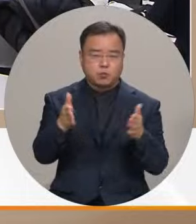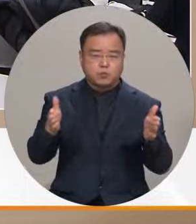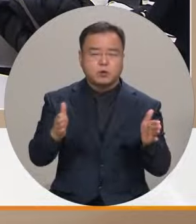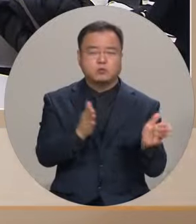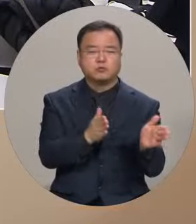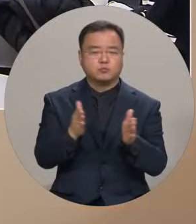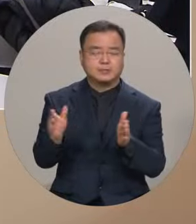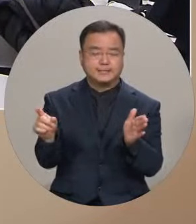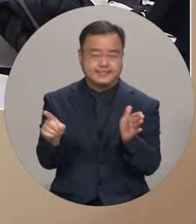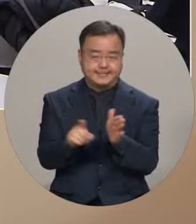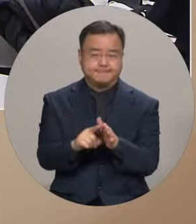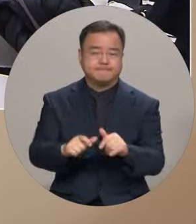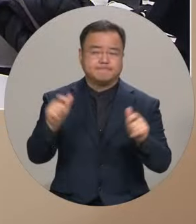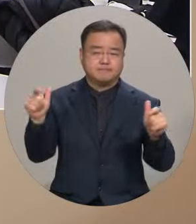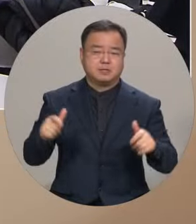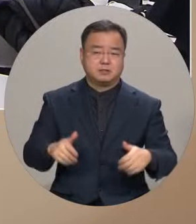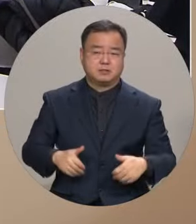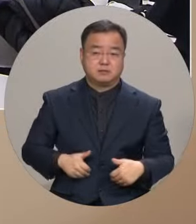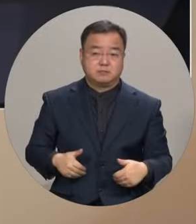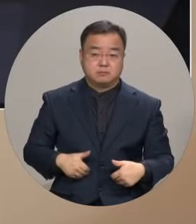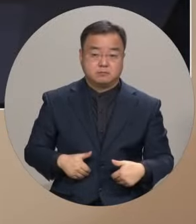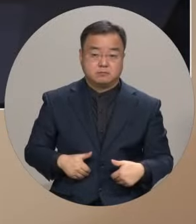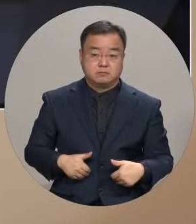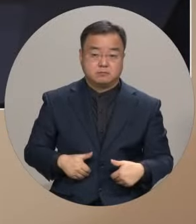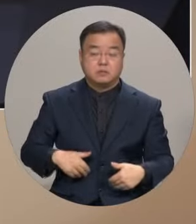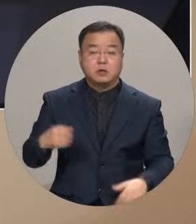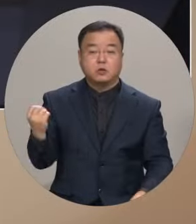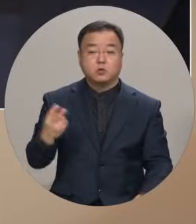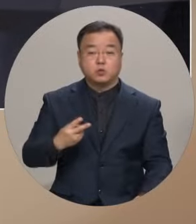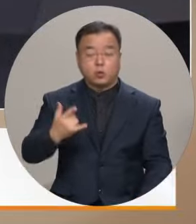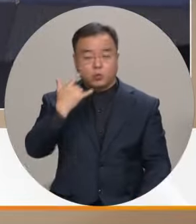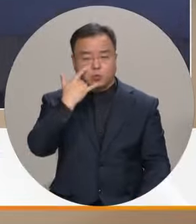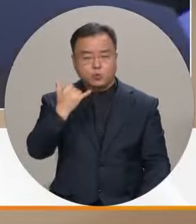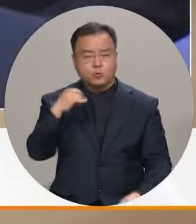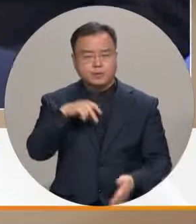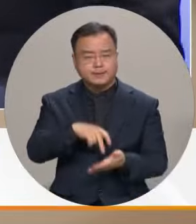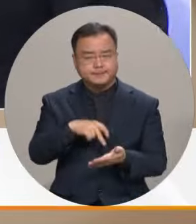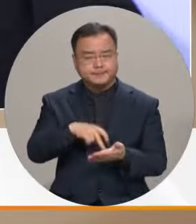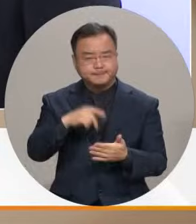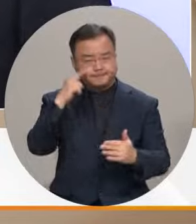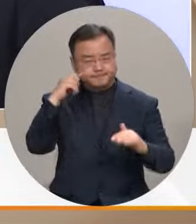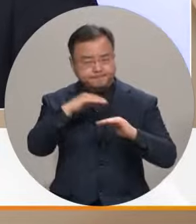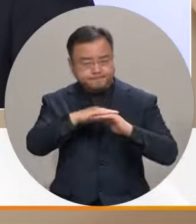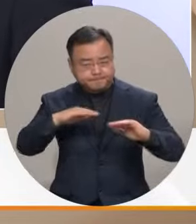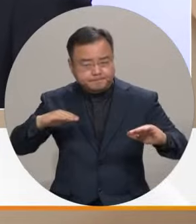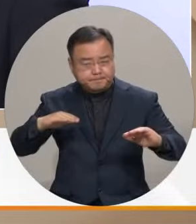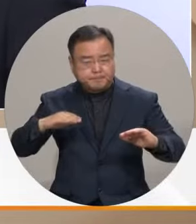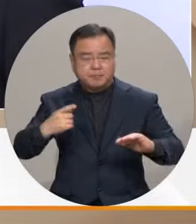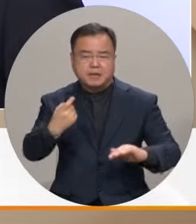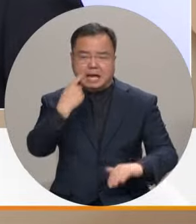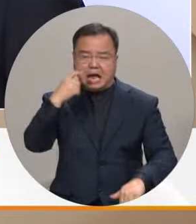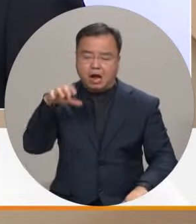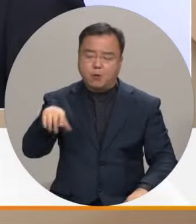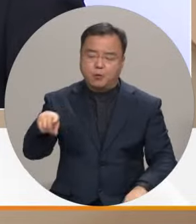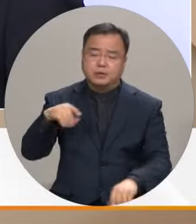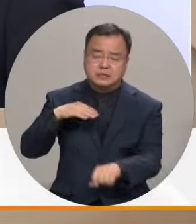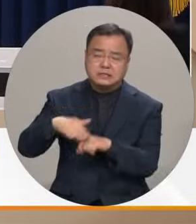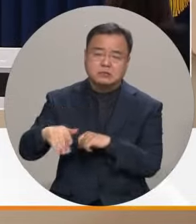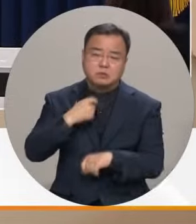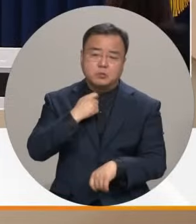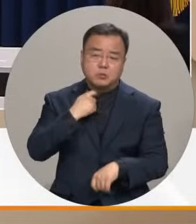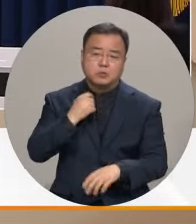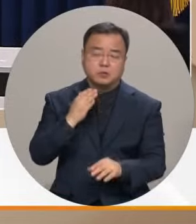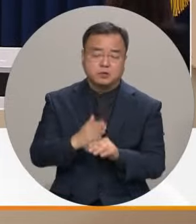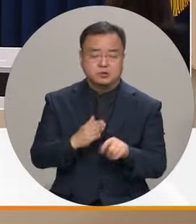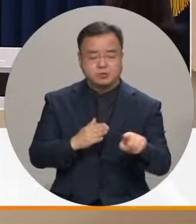신뢰를 높여가는 노력이 필요할 것 같습니다 그리고 양육자에게 이미 눈높이가 사육 시장에 맞춰져 있잖아요 그래서 어지를 높여야